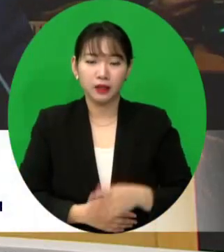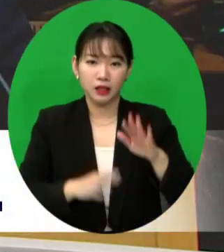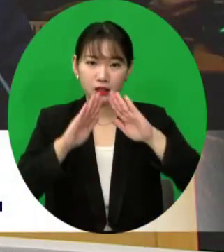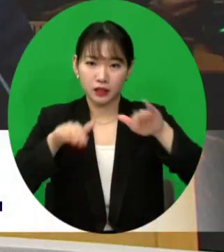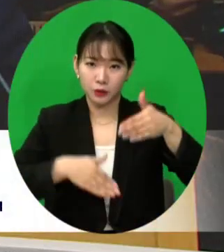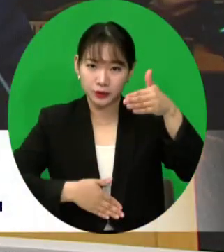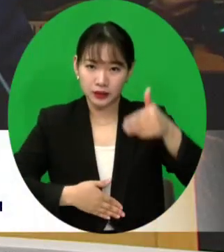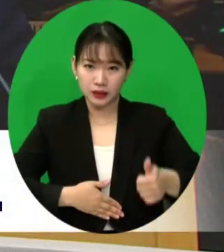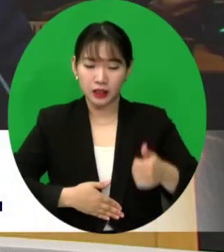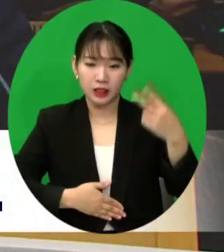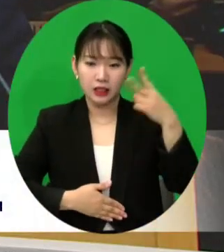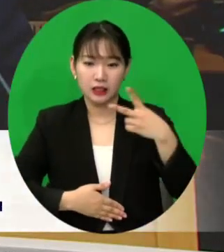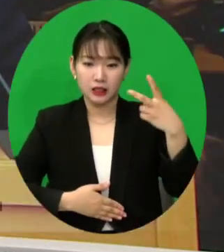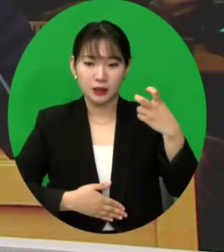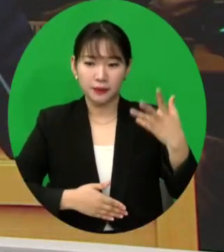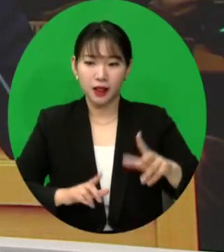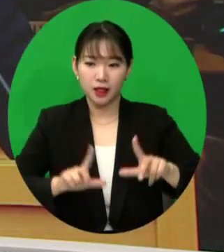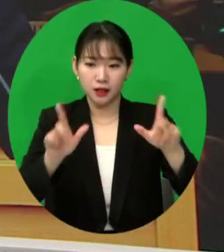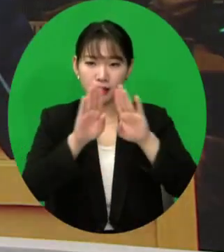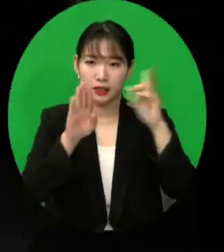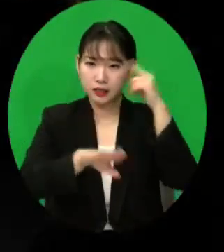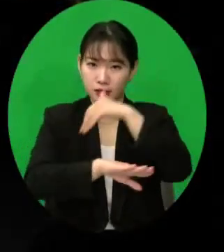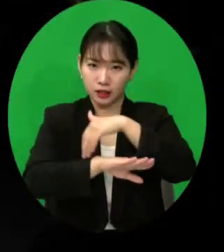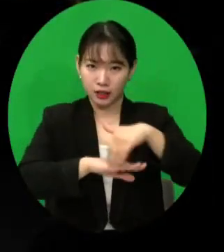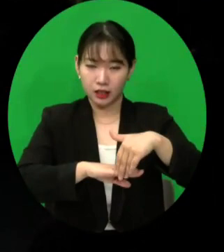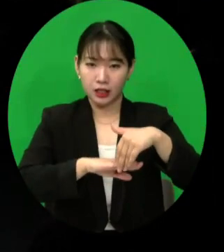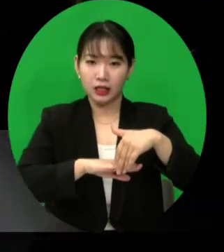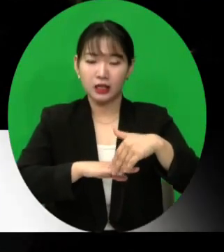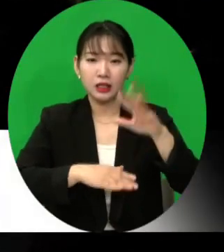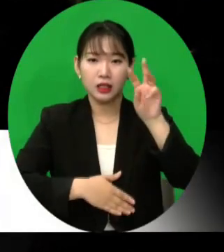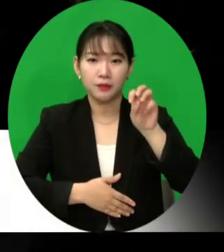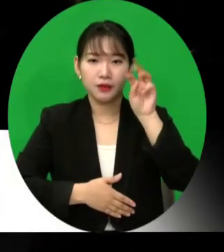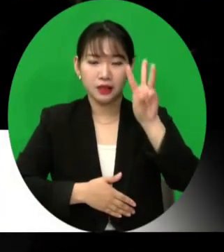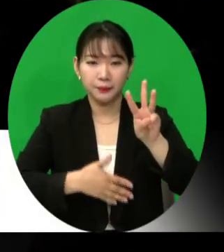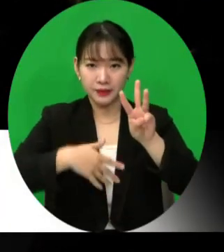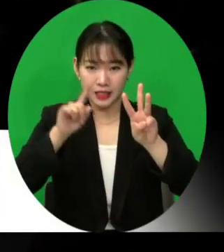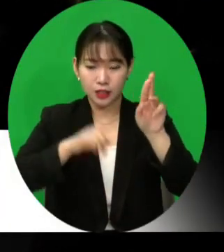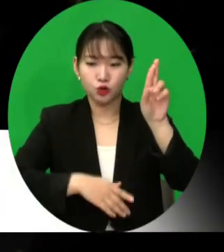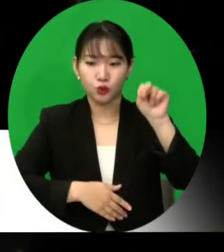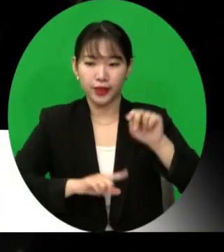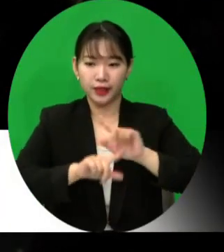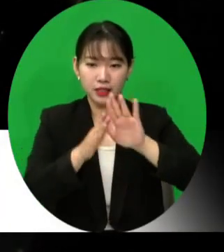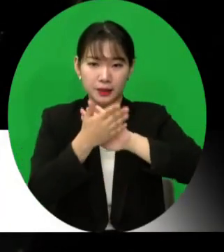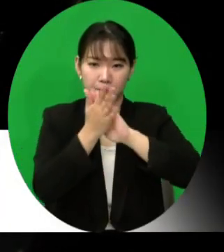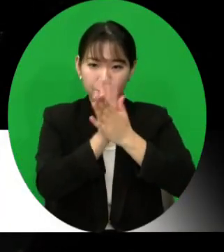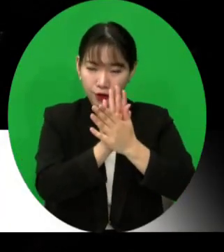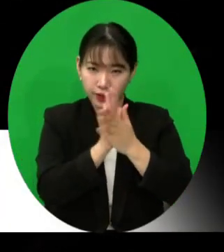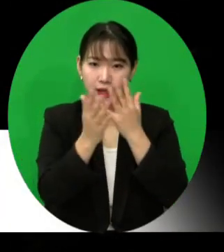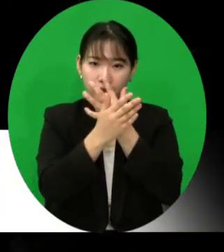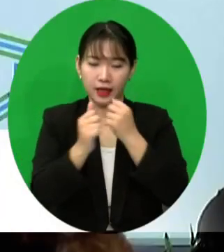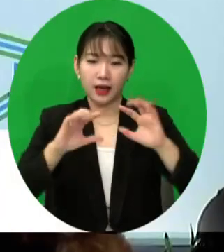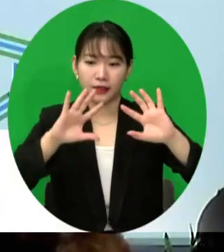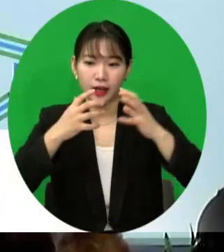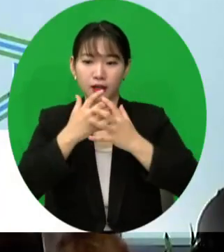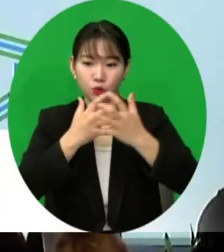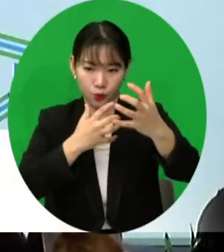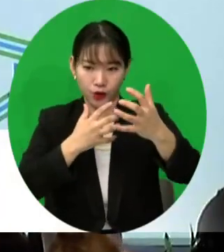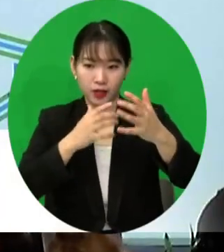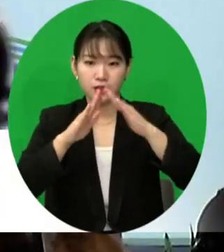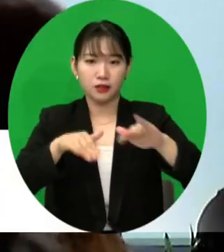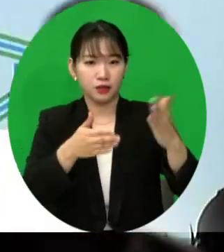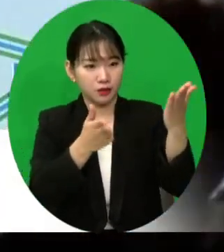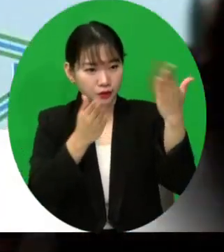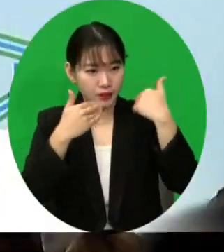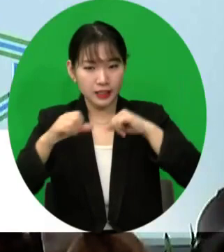김영록 전남지사가 2028년 개최 예정인 제33차 유엔 기후변화협약 당사국 총회 전남